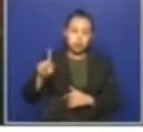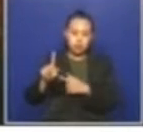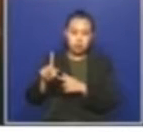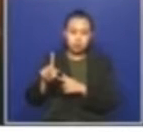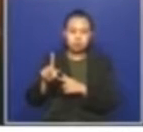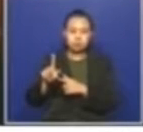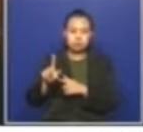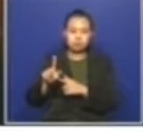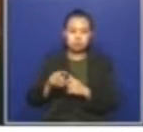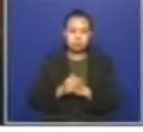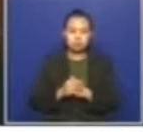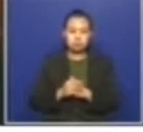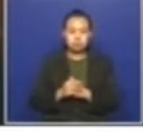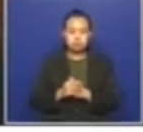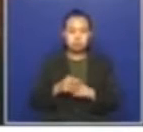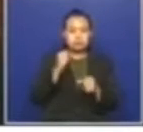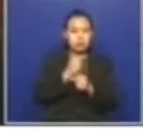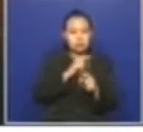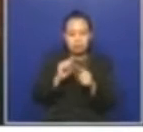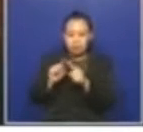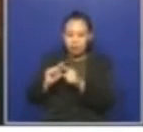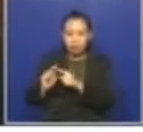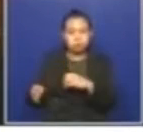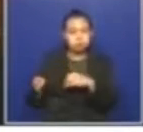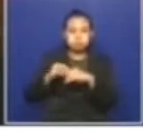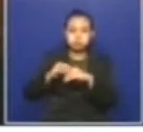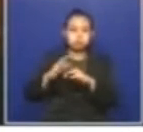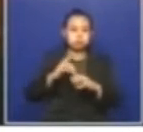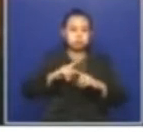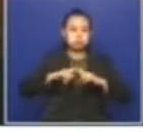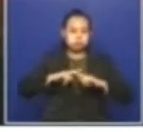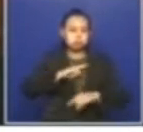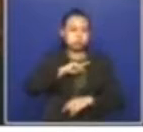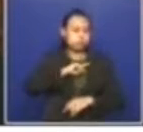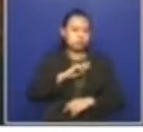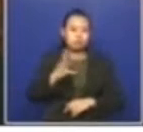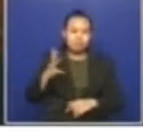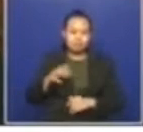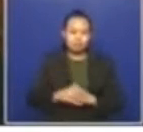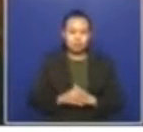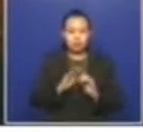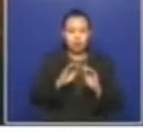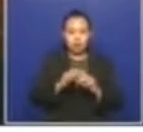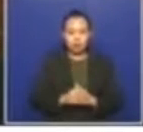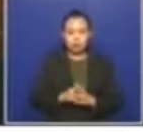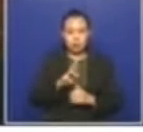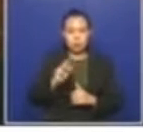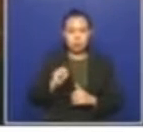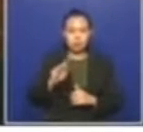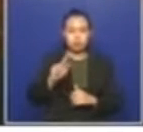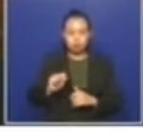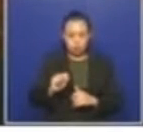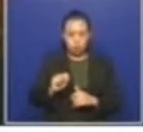อะไรที่จะไปทำได้มากกว่าเดิมนี่สำหรับท่านรัฐมนตรีพลังงานท่านรัฐมนตรีจุรินทร์พาณิชย์ท่านก็ตอบ